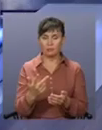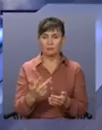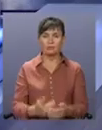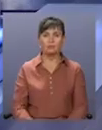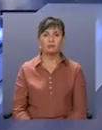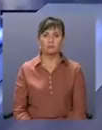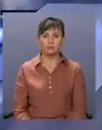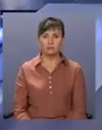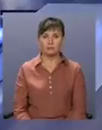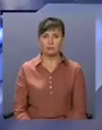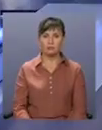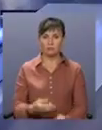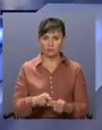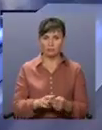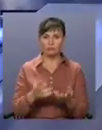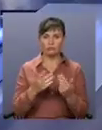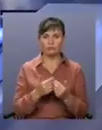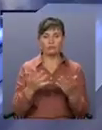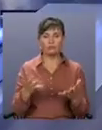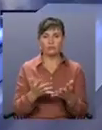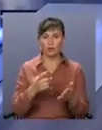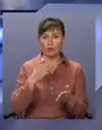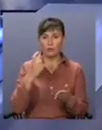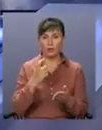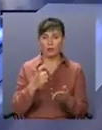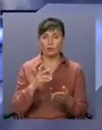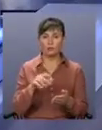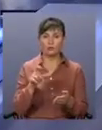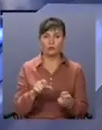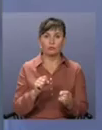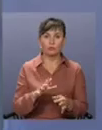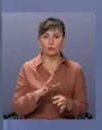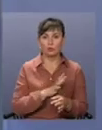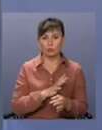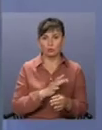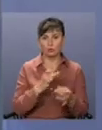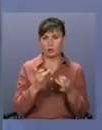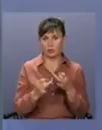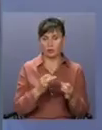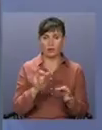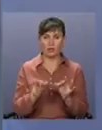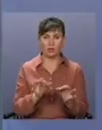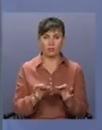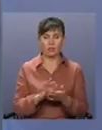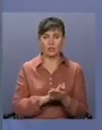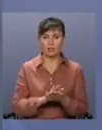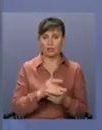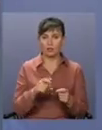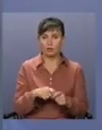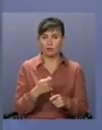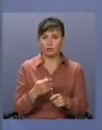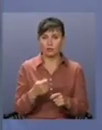0,3 и выше это считается легкая степень опьянения. Хотя человек может выглядеть вполне адекватно, разговаривать, никаких нарушений